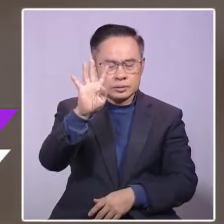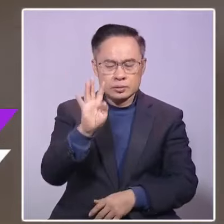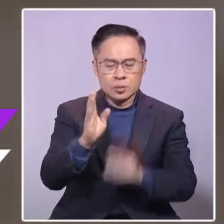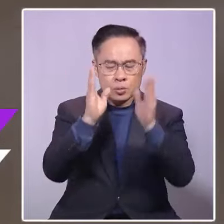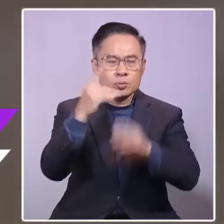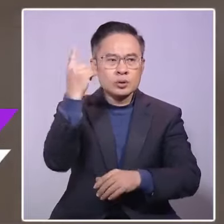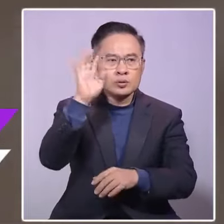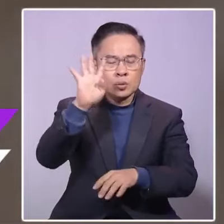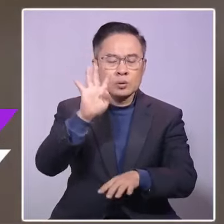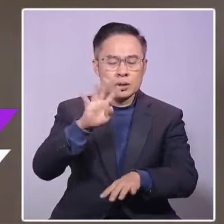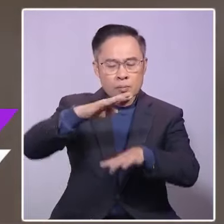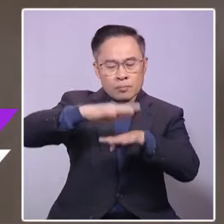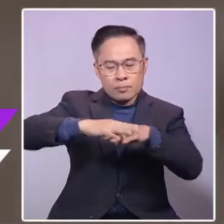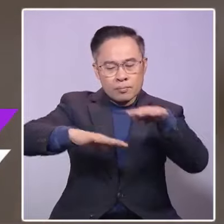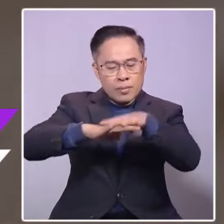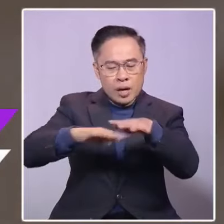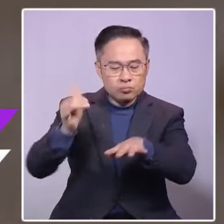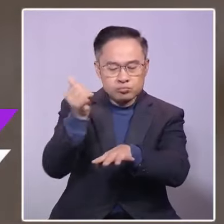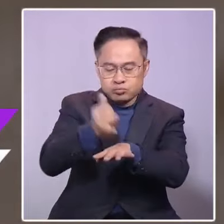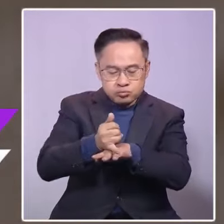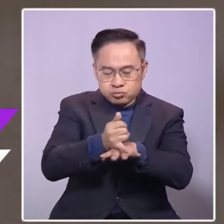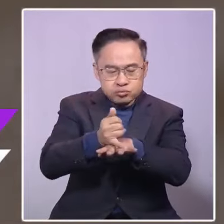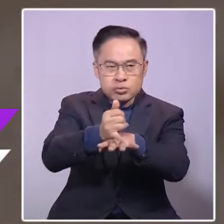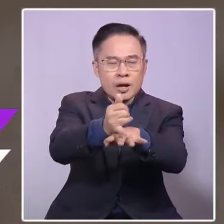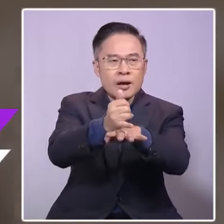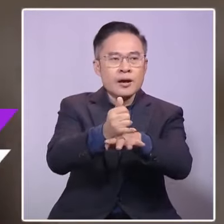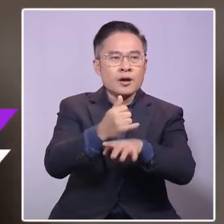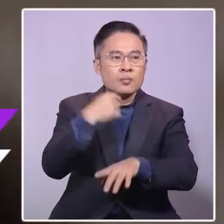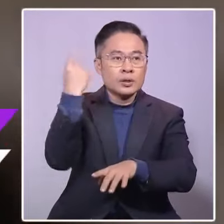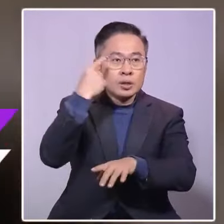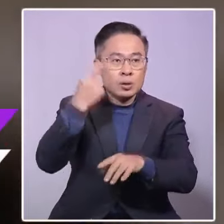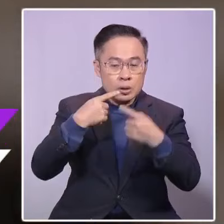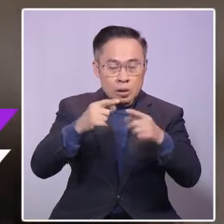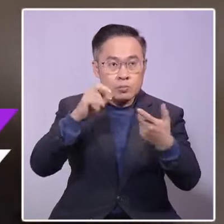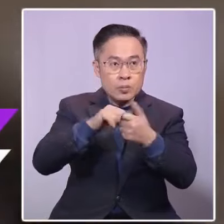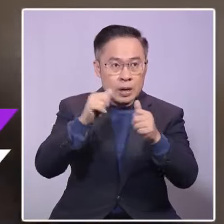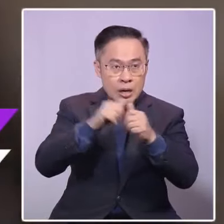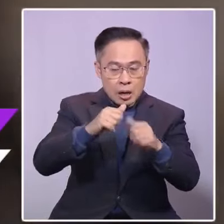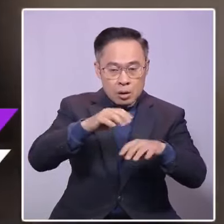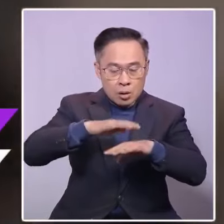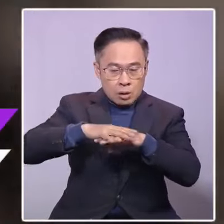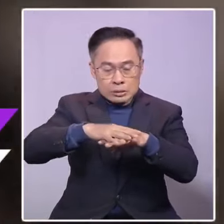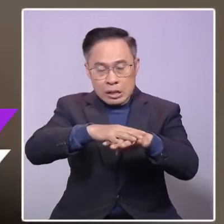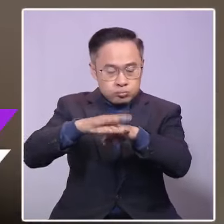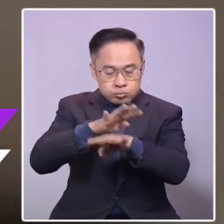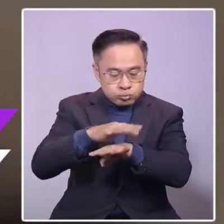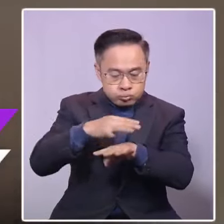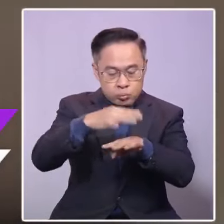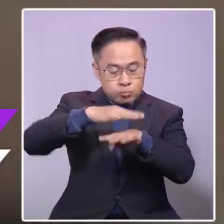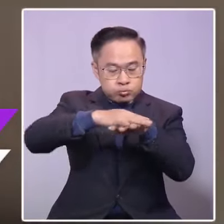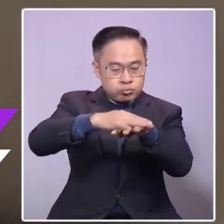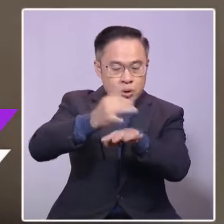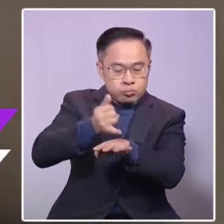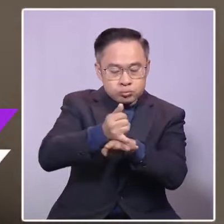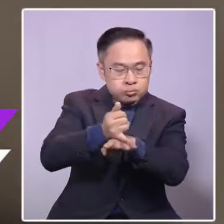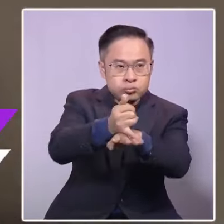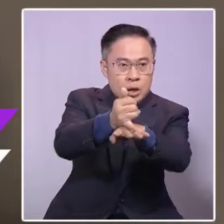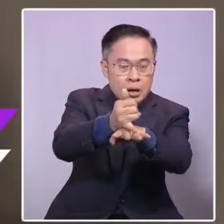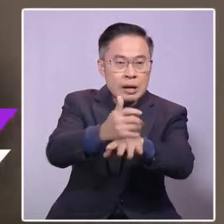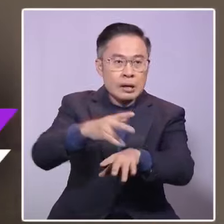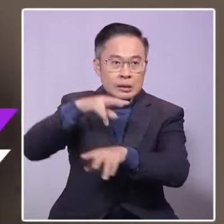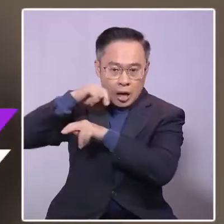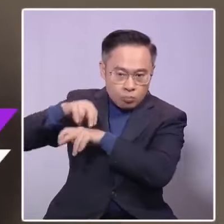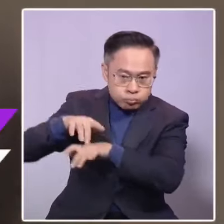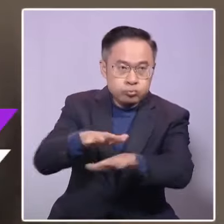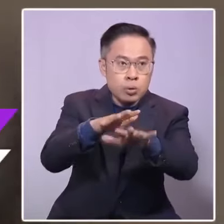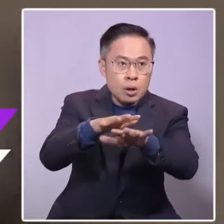ามความสนุกสนานของเขานะครับแล้วอยู่ๆเนี่ยแพมันเกิดล่มเนื่องจากน้ำป่าเนี่ยมันไหลหลากลงมาอย่างที่ผมบอก